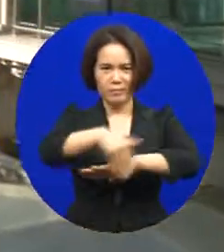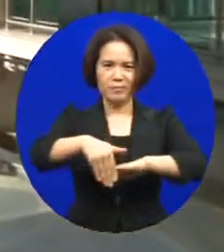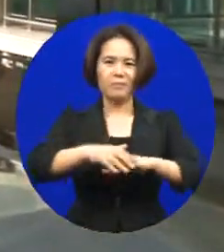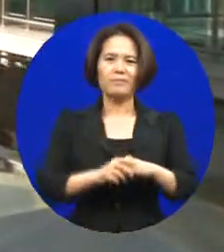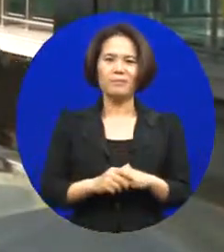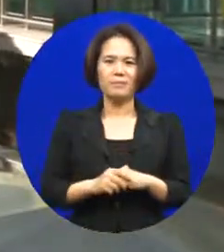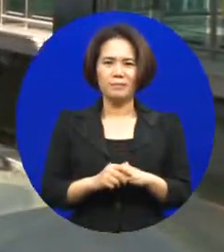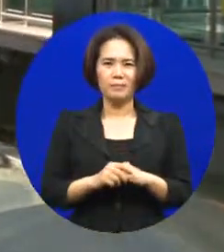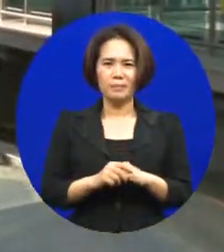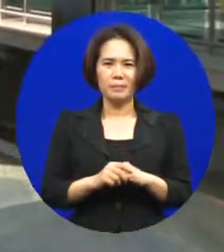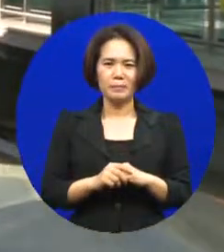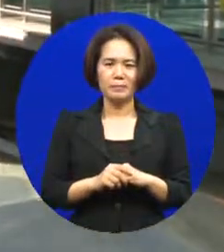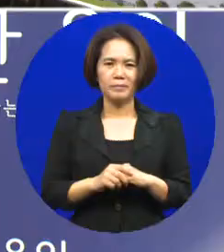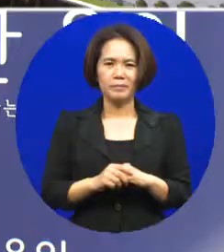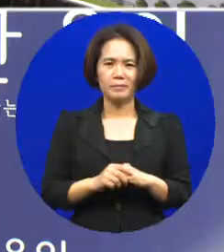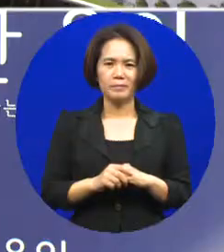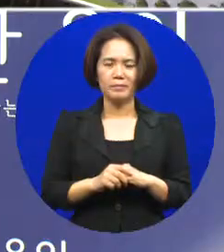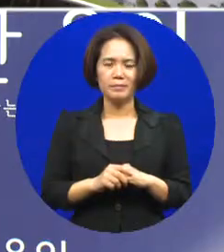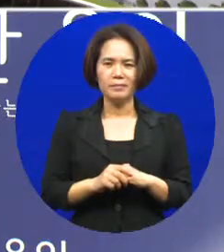다할 방침입니다.